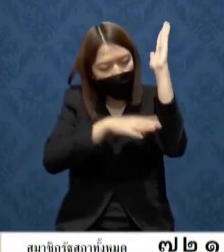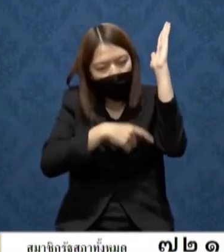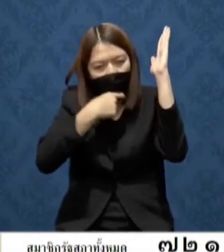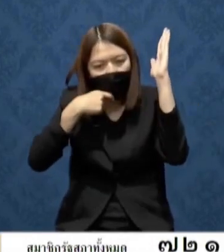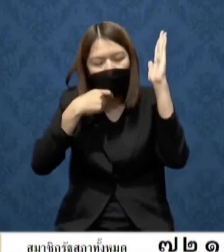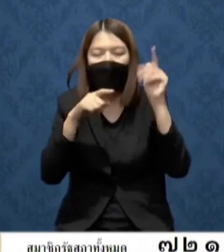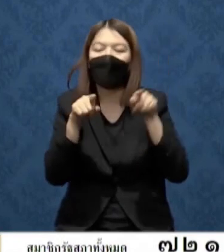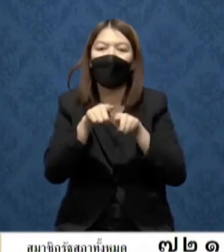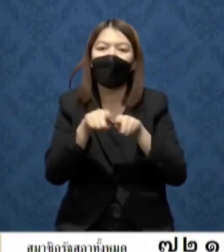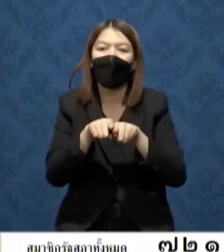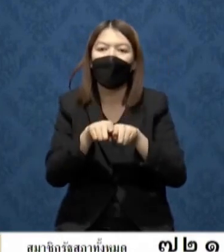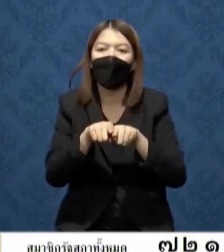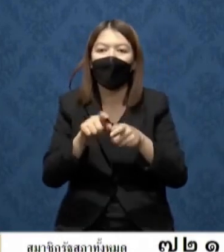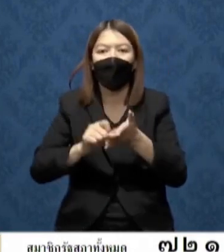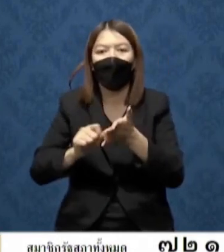กระจกอำนจ อยแก้ได้เหรอ